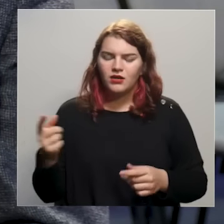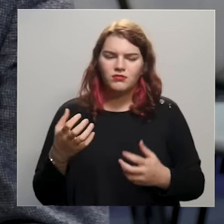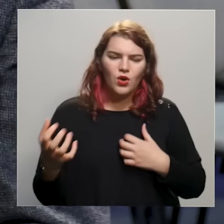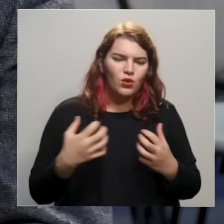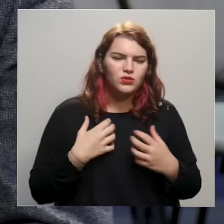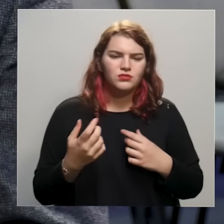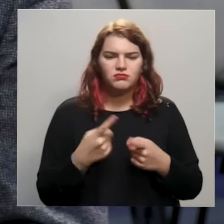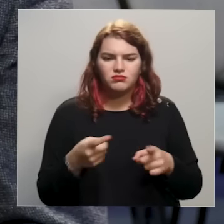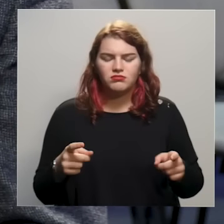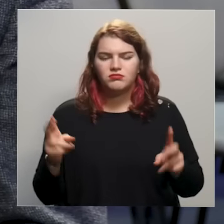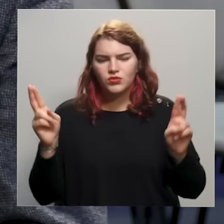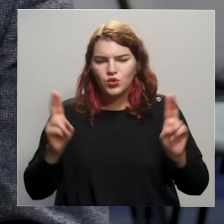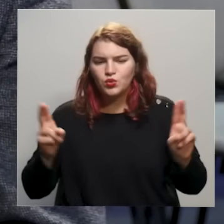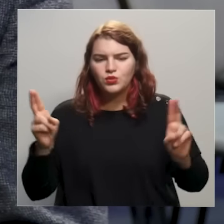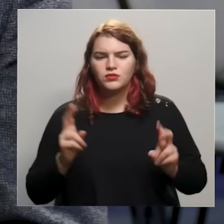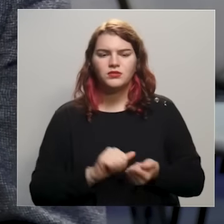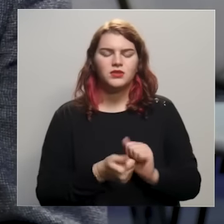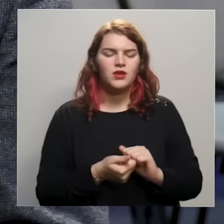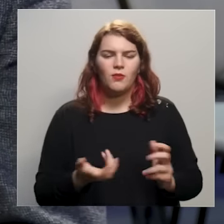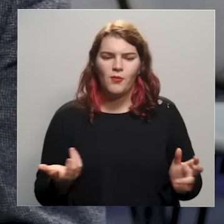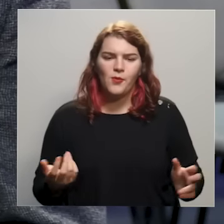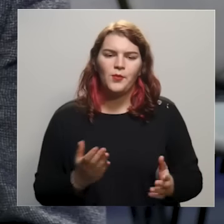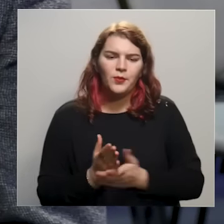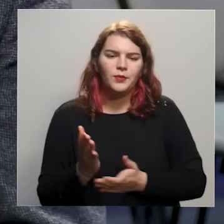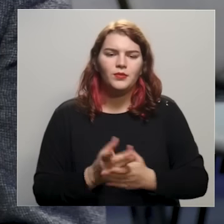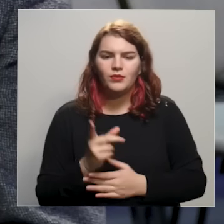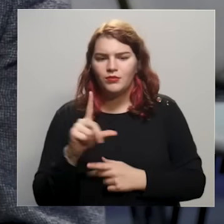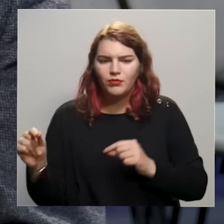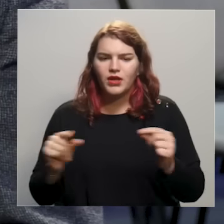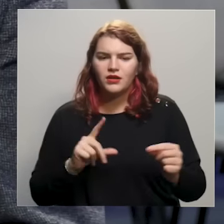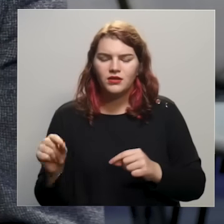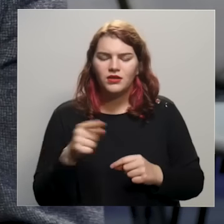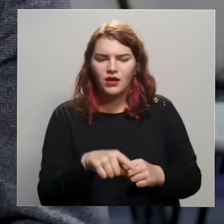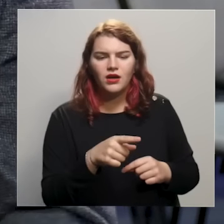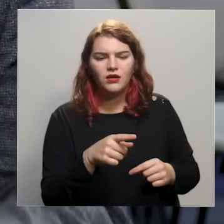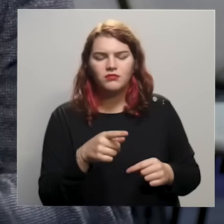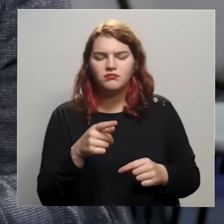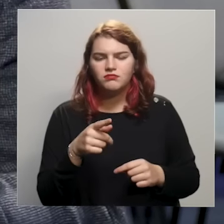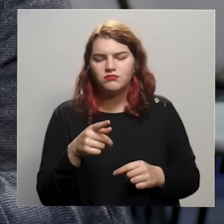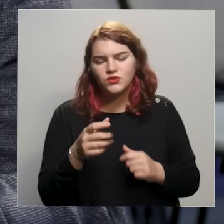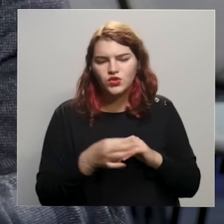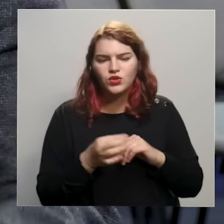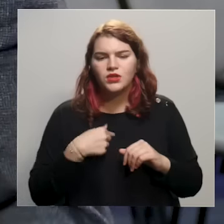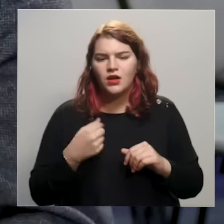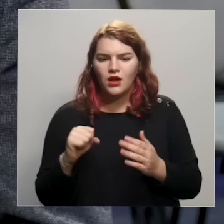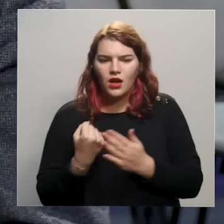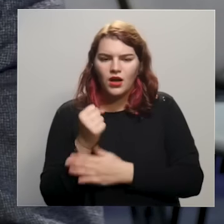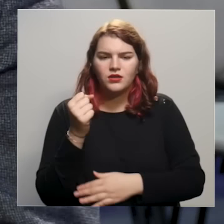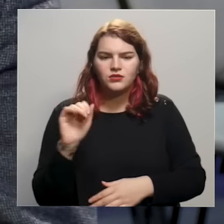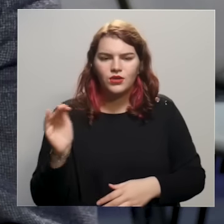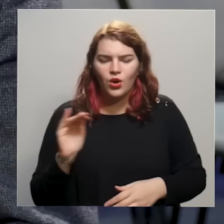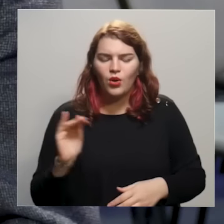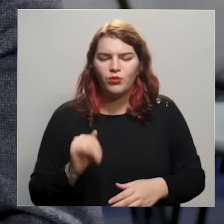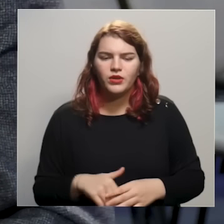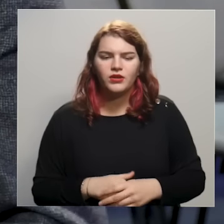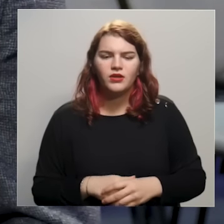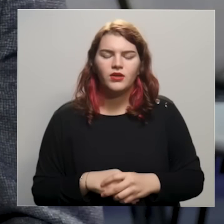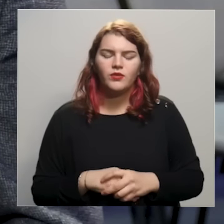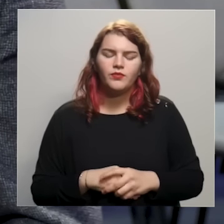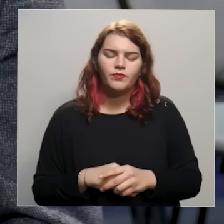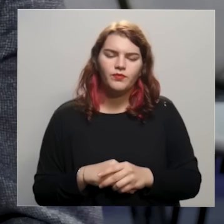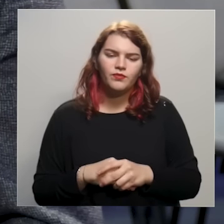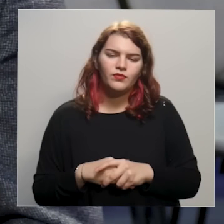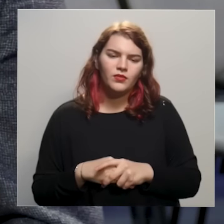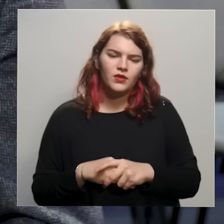noi plecam la nunți, eram tot plecat. Ea și-a crescut copiii, ne-a crescut copiii, pardon,